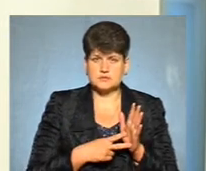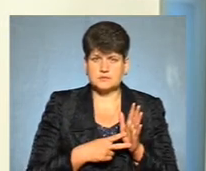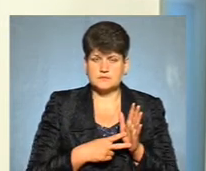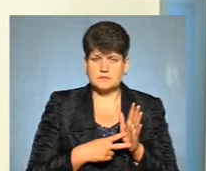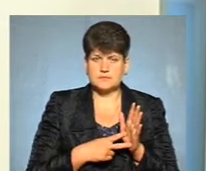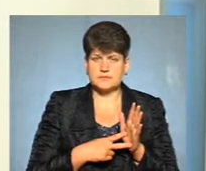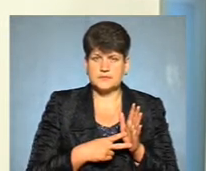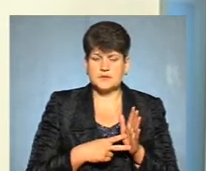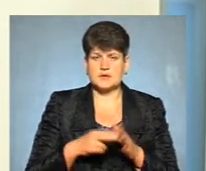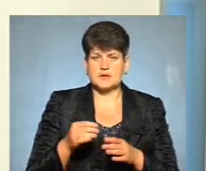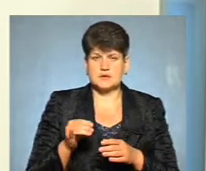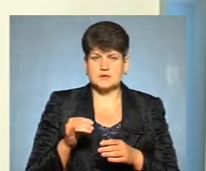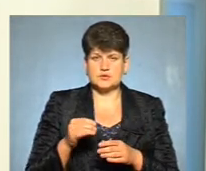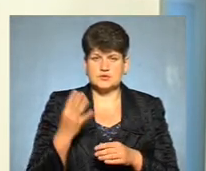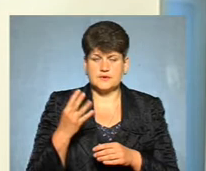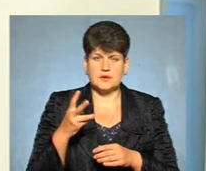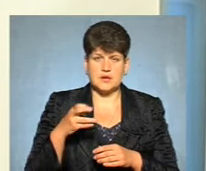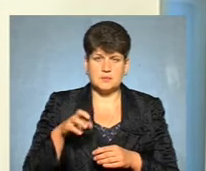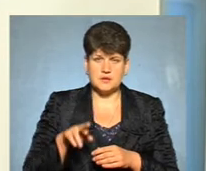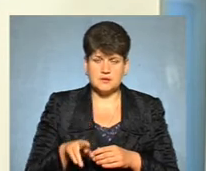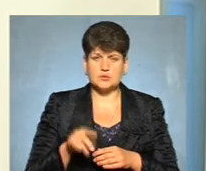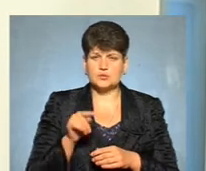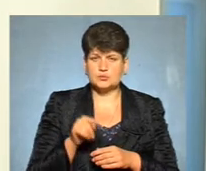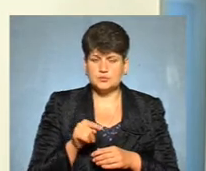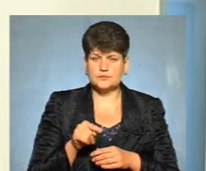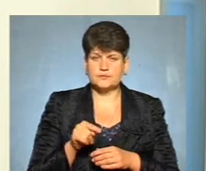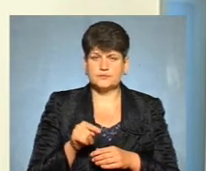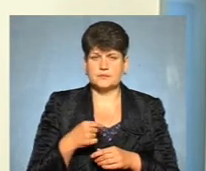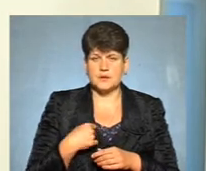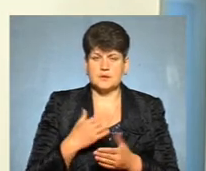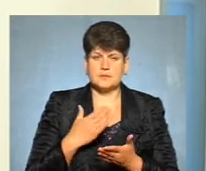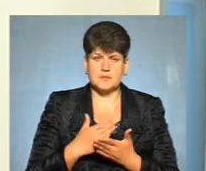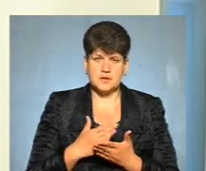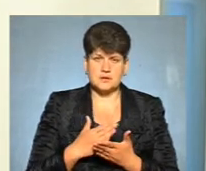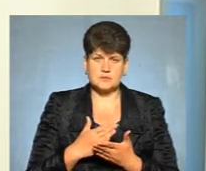навіть не до 17-го, до 24 липня. Таким чином, ми маємо